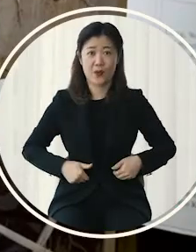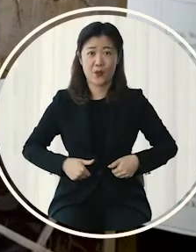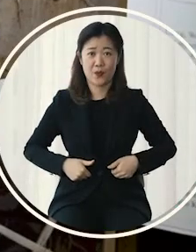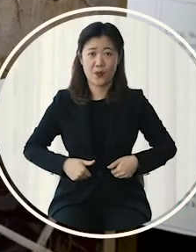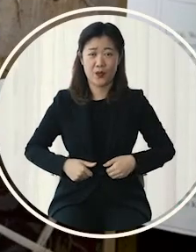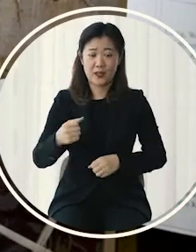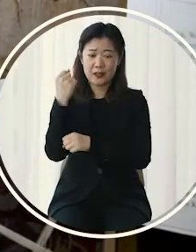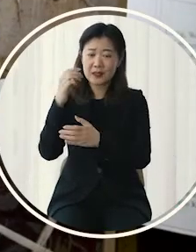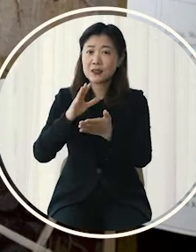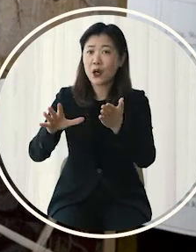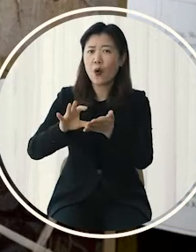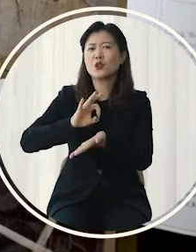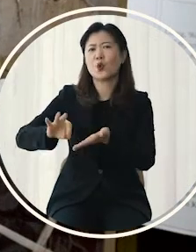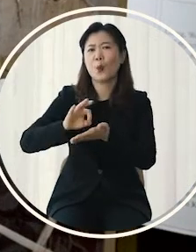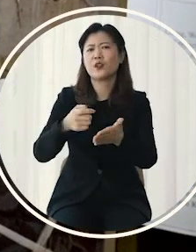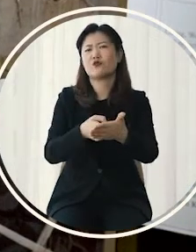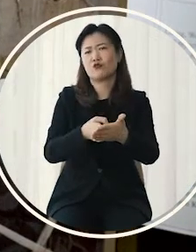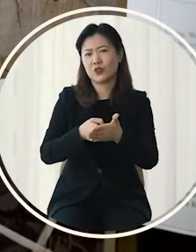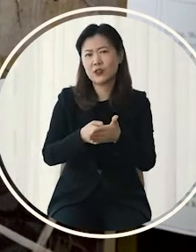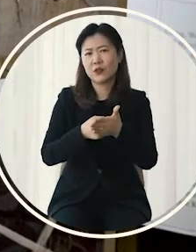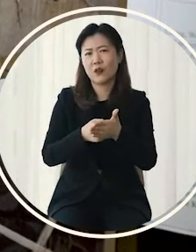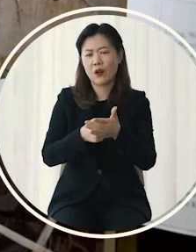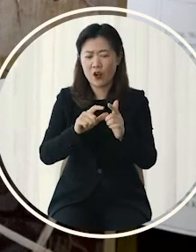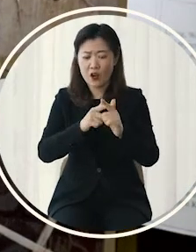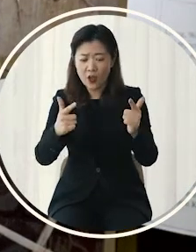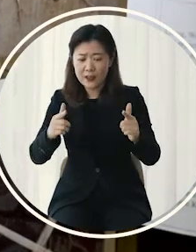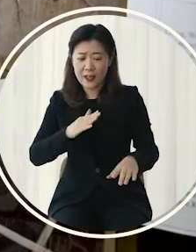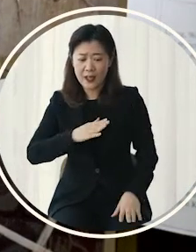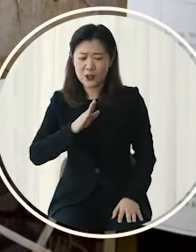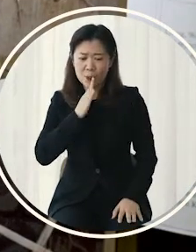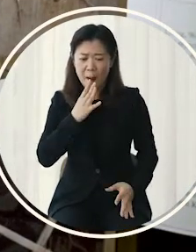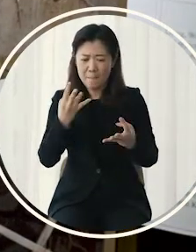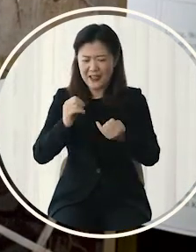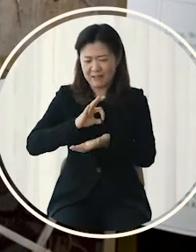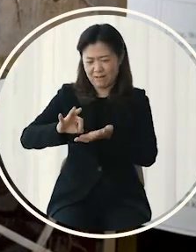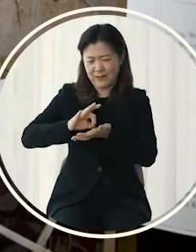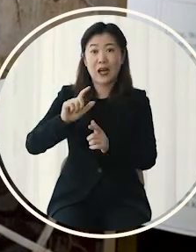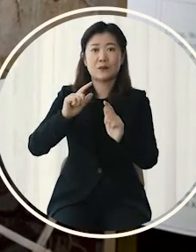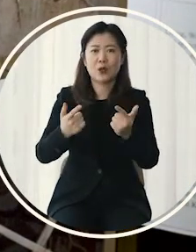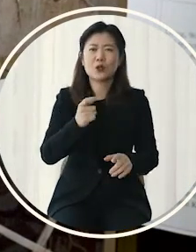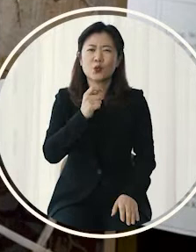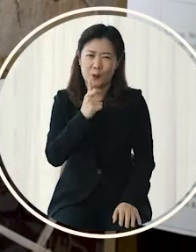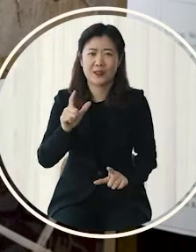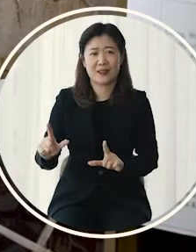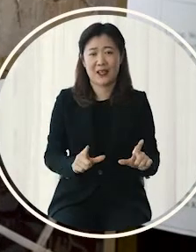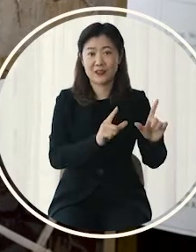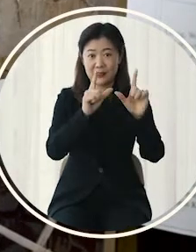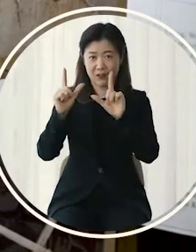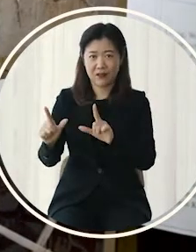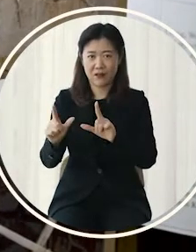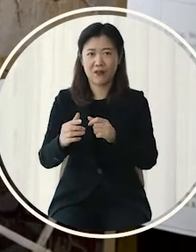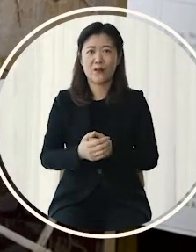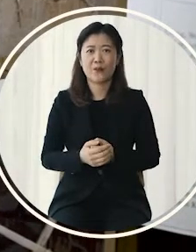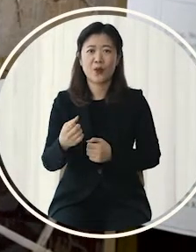소비를 줄이는 것, 정말 필요한 것만 사고, 좀 요새 미니멀 라이프라고 하잖아요. 뭐 그런 삶을 사는